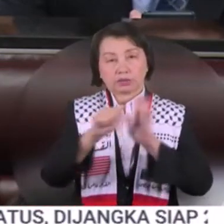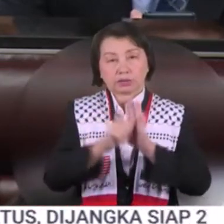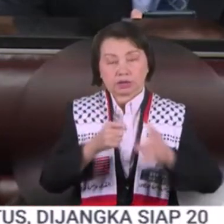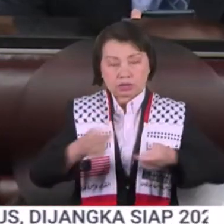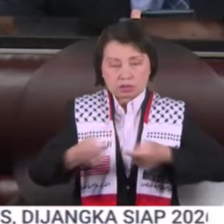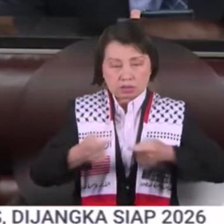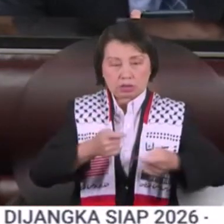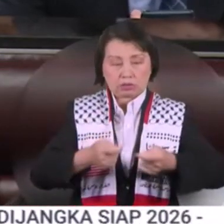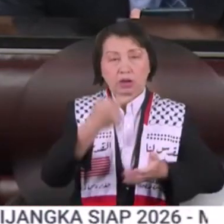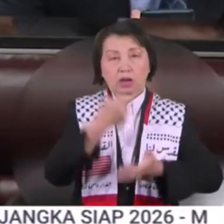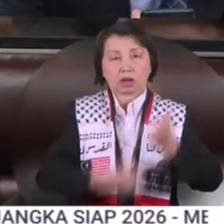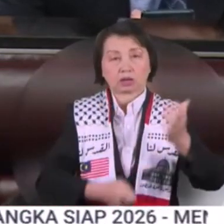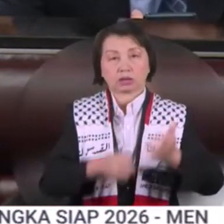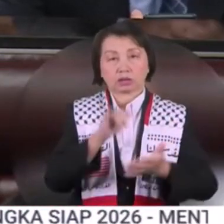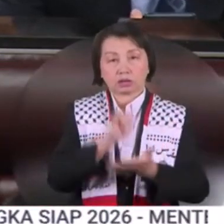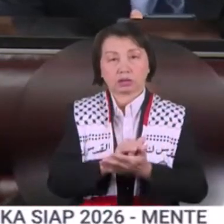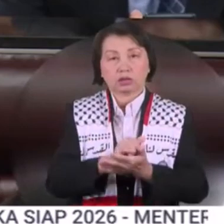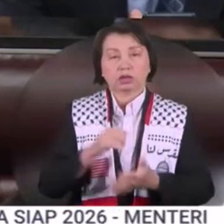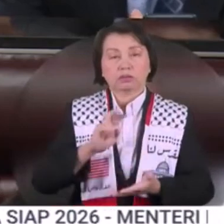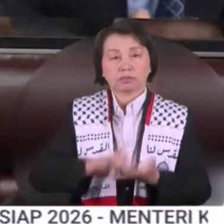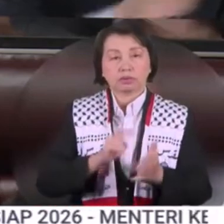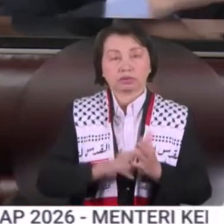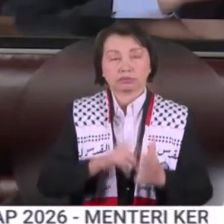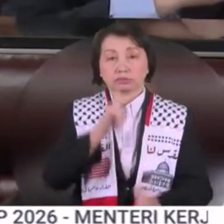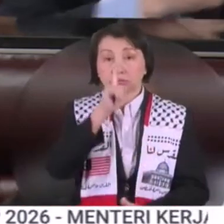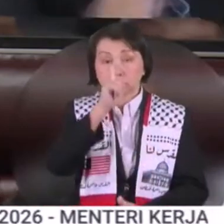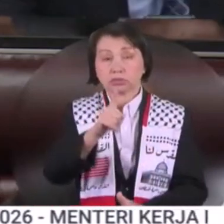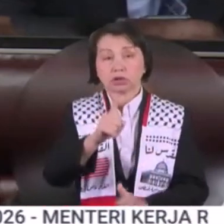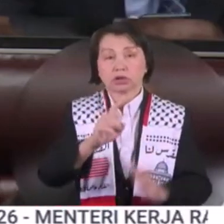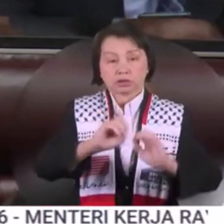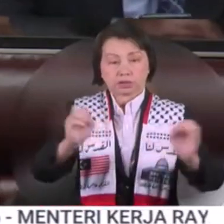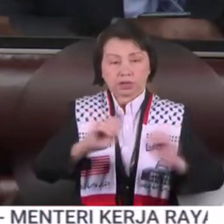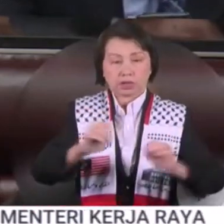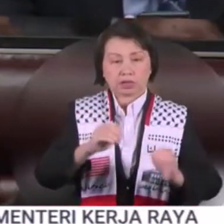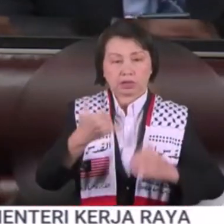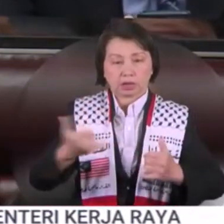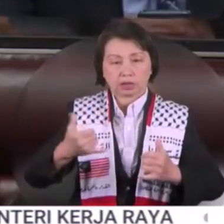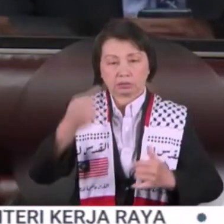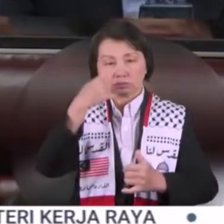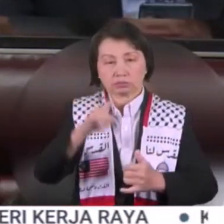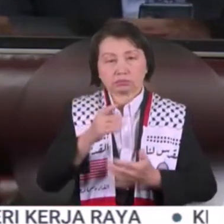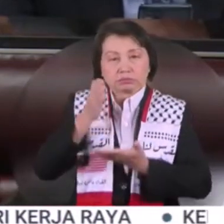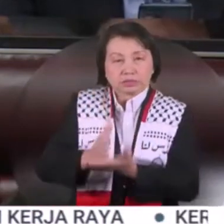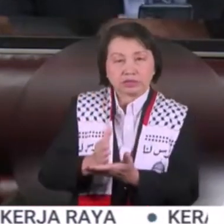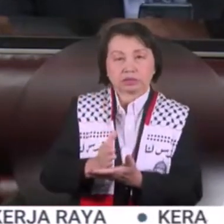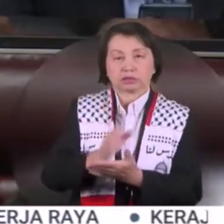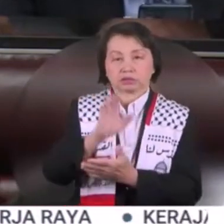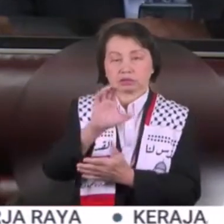Harga dan Anti Pencatutan ini ialah memastikan bahawa tiada elemen pencatutan.